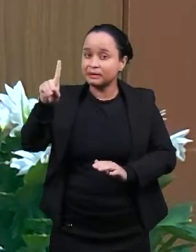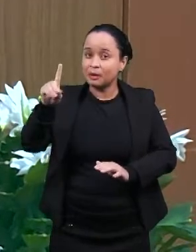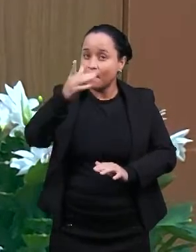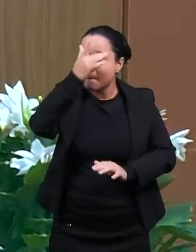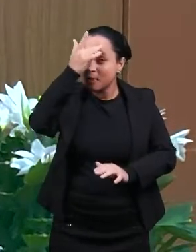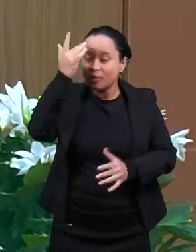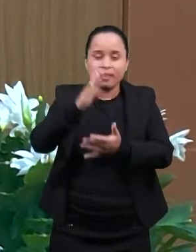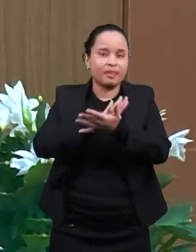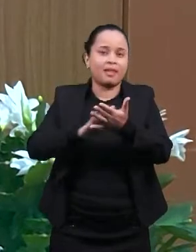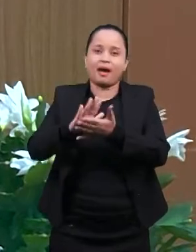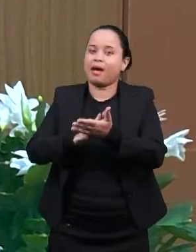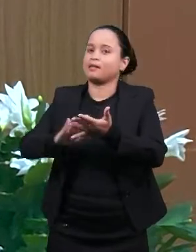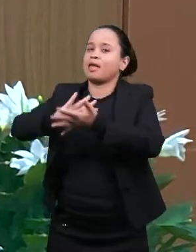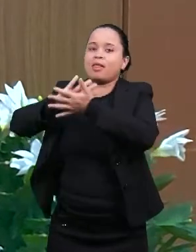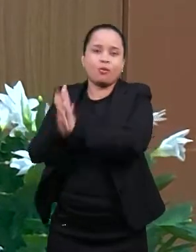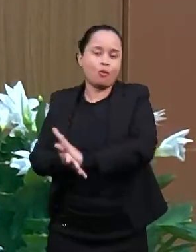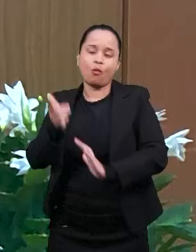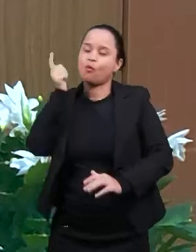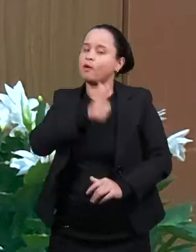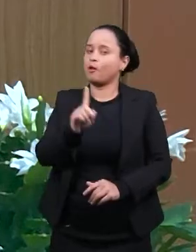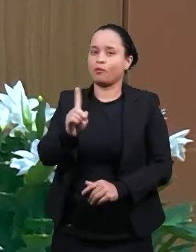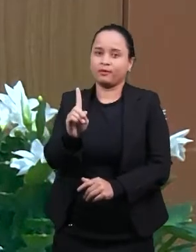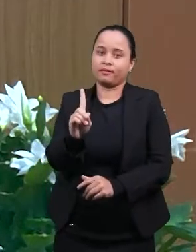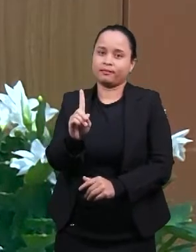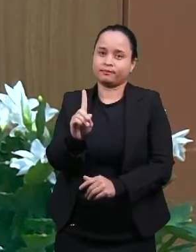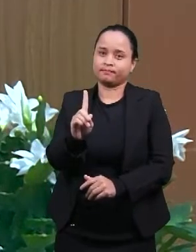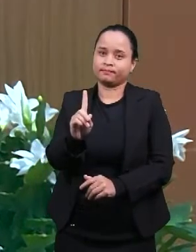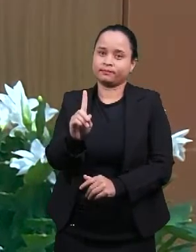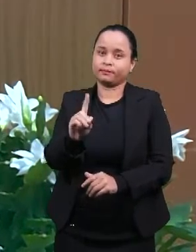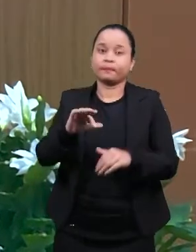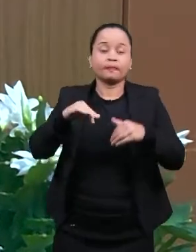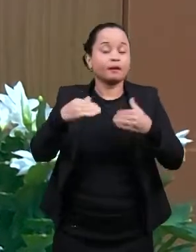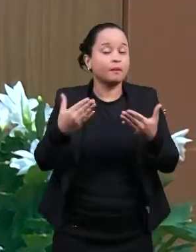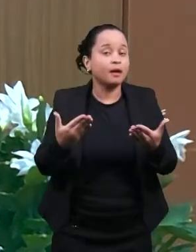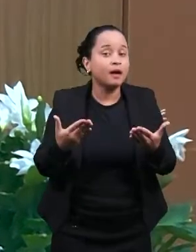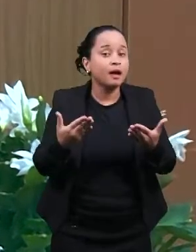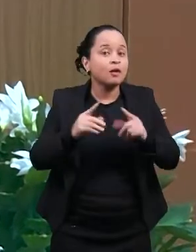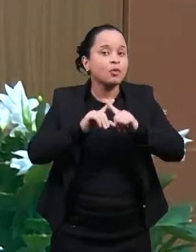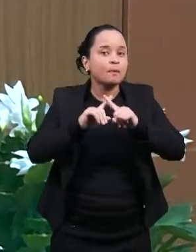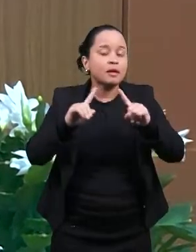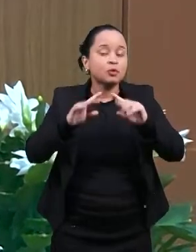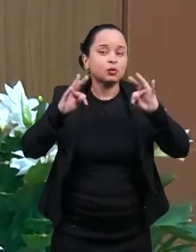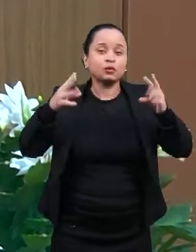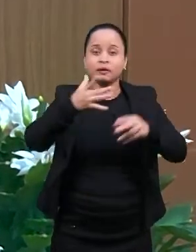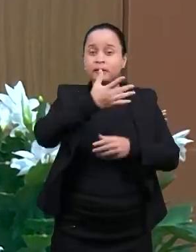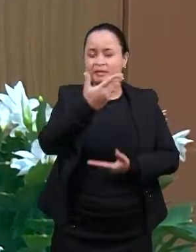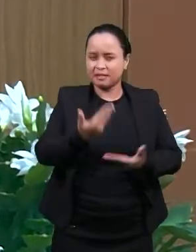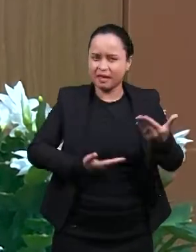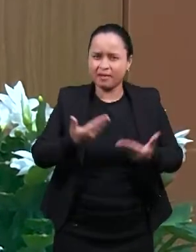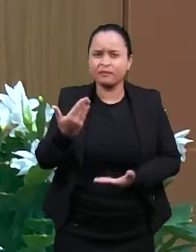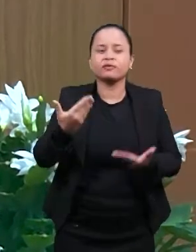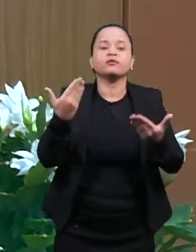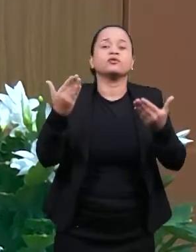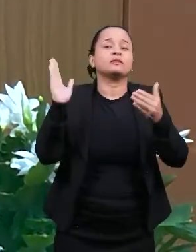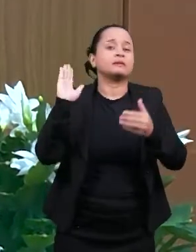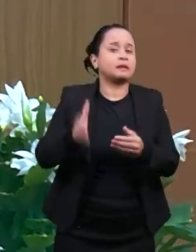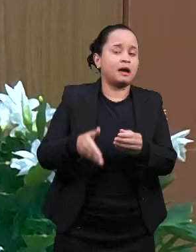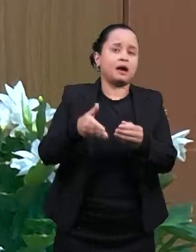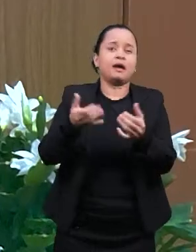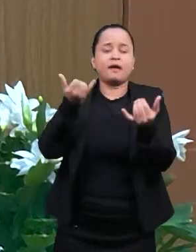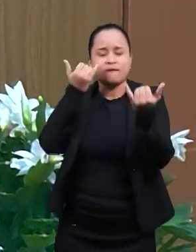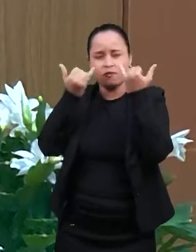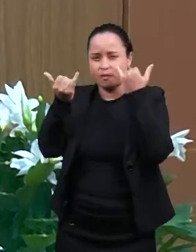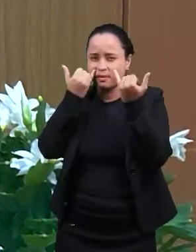Это слово для нашего покоя, потому что вы хорошо проинформированы, это не новшество для